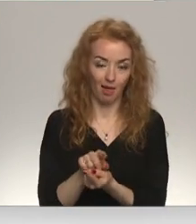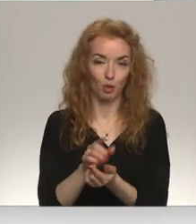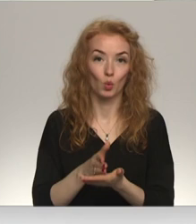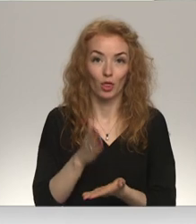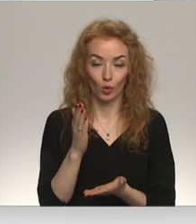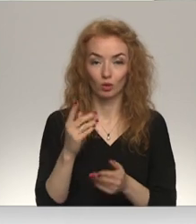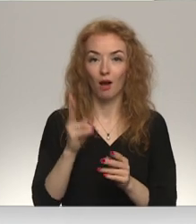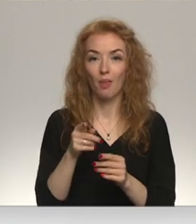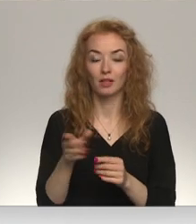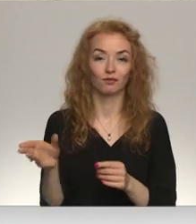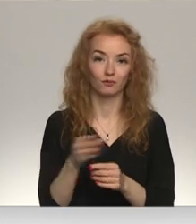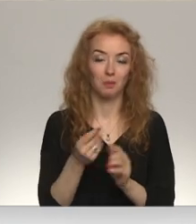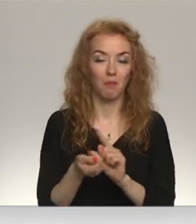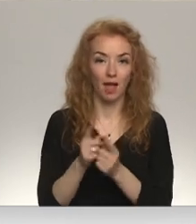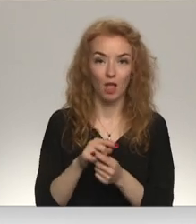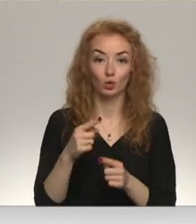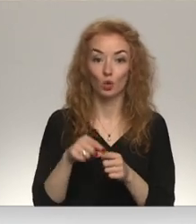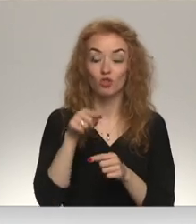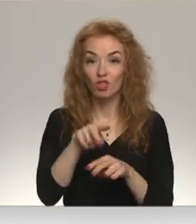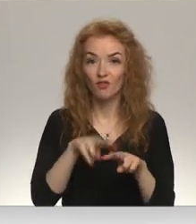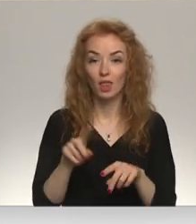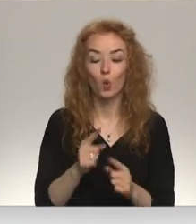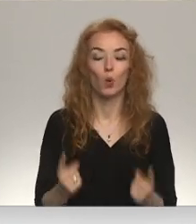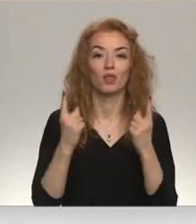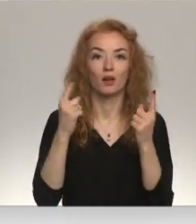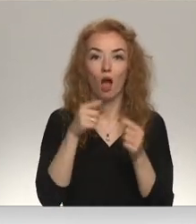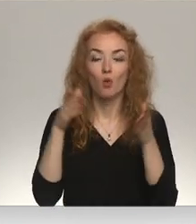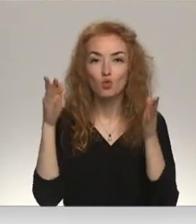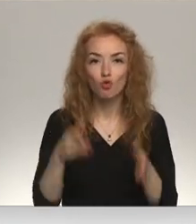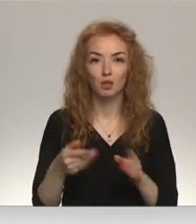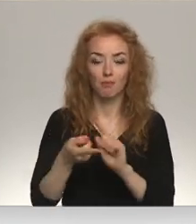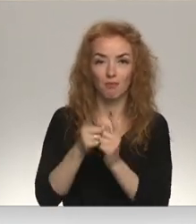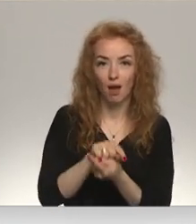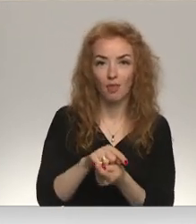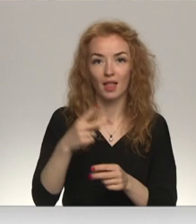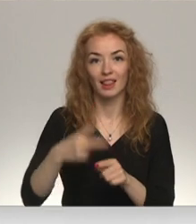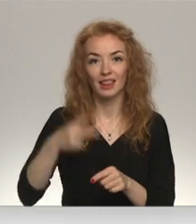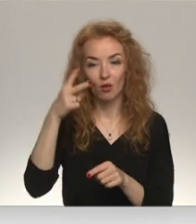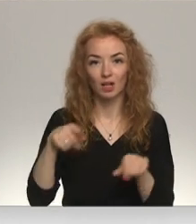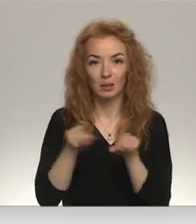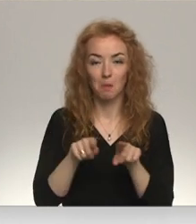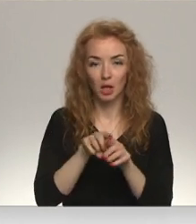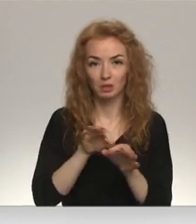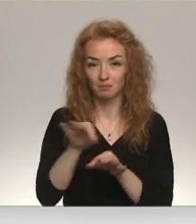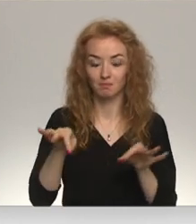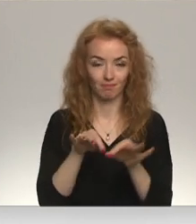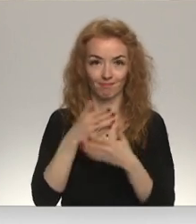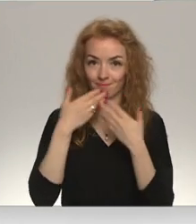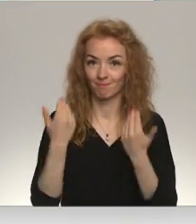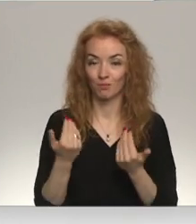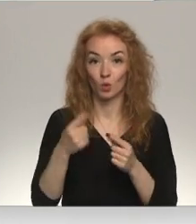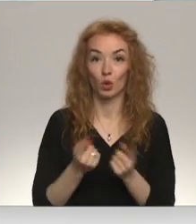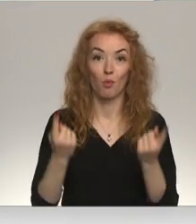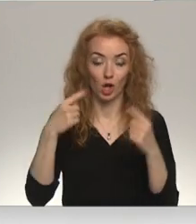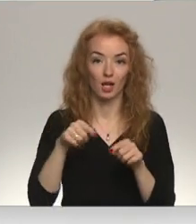un kā tas viss mainās. Un raks jau ir unikāls ar to, ka viņš ir mūžam mainīgs, ka divreiz vienādu ragu redzēt nav iespējams. Un